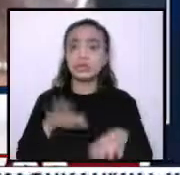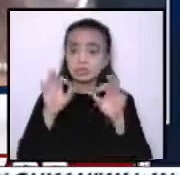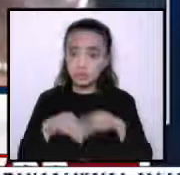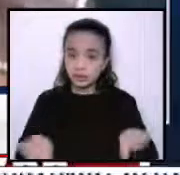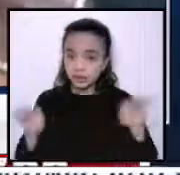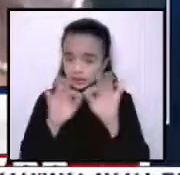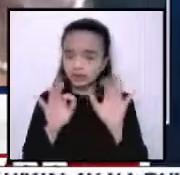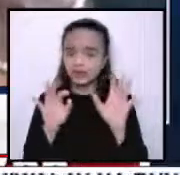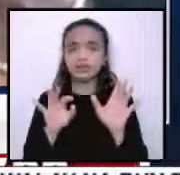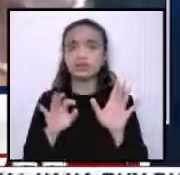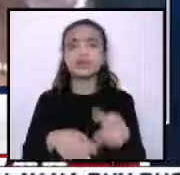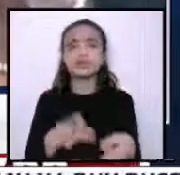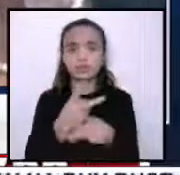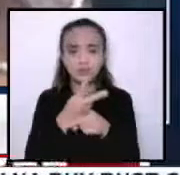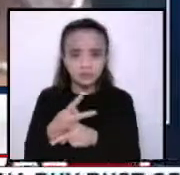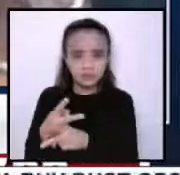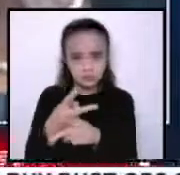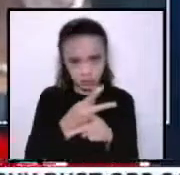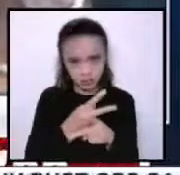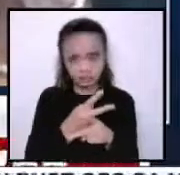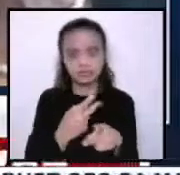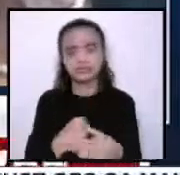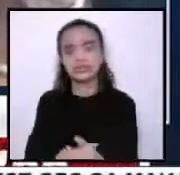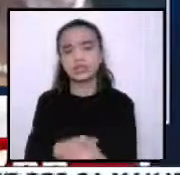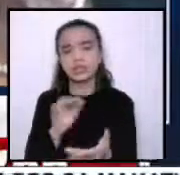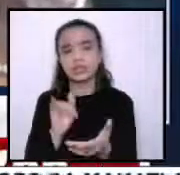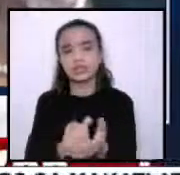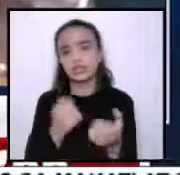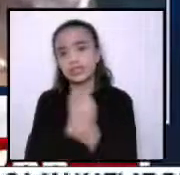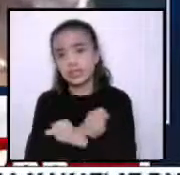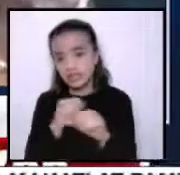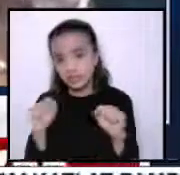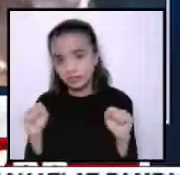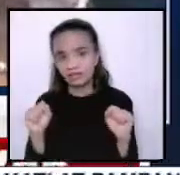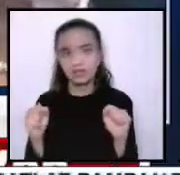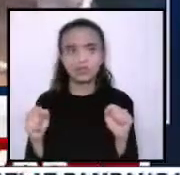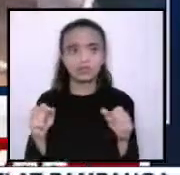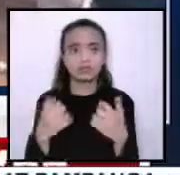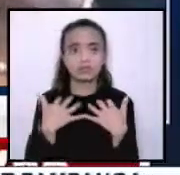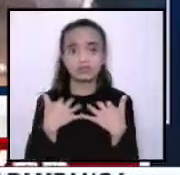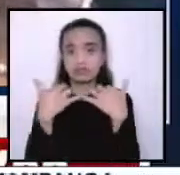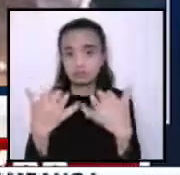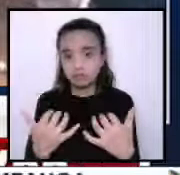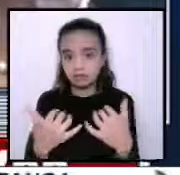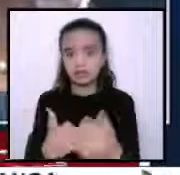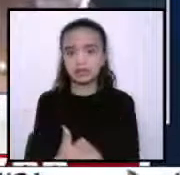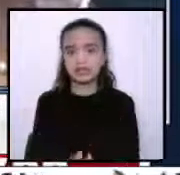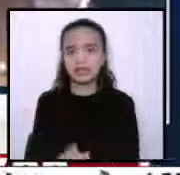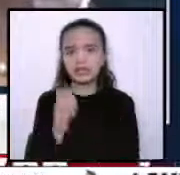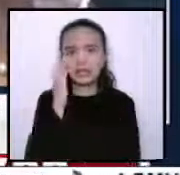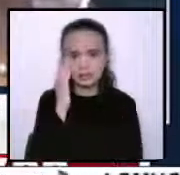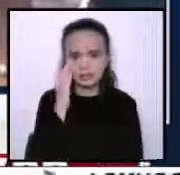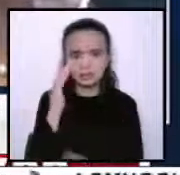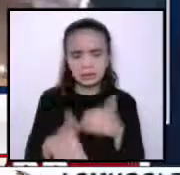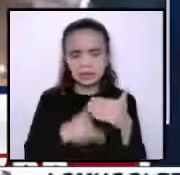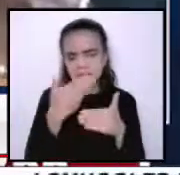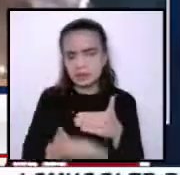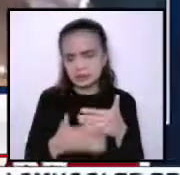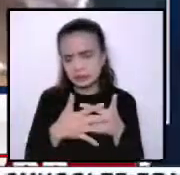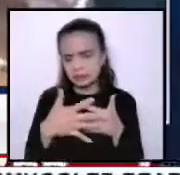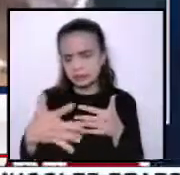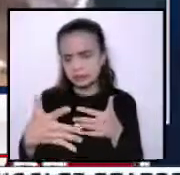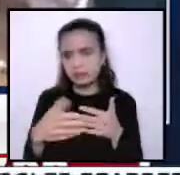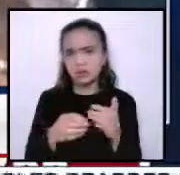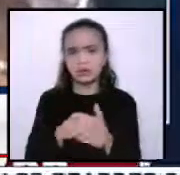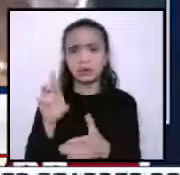sila. Safeguards na ito sa mga gathering. Alam naman natin, in a few months or even weeks in some